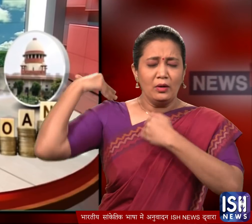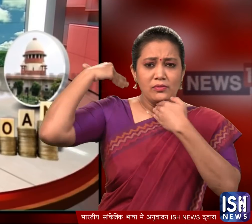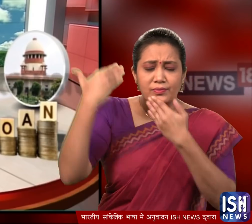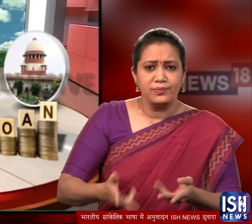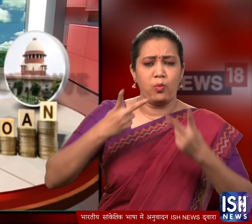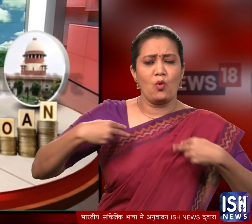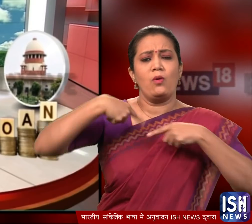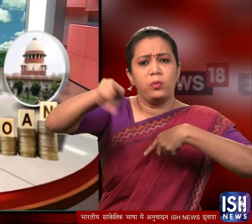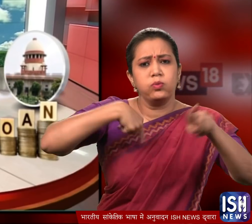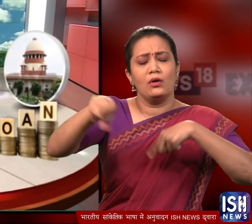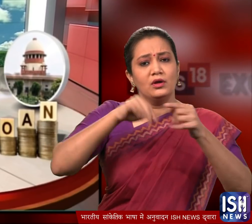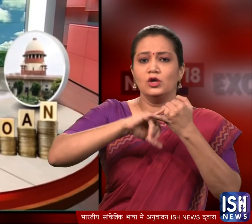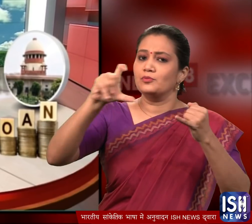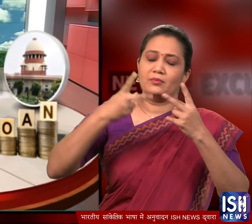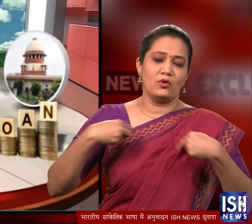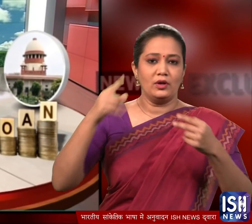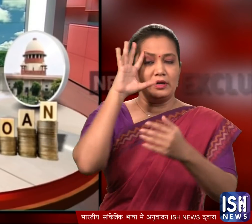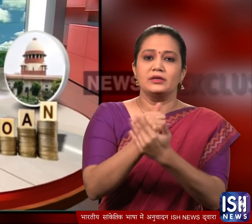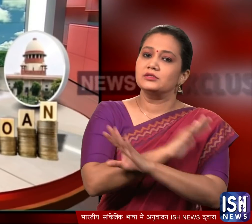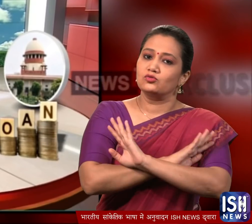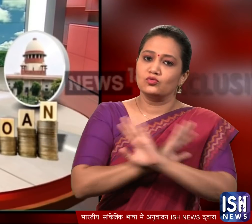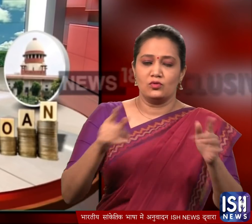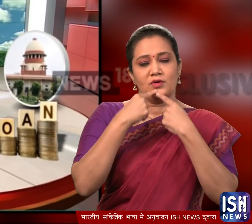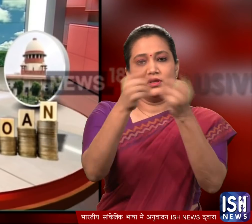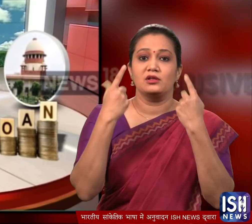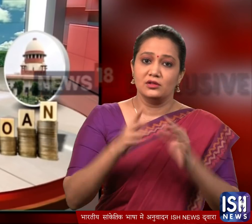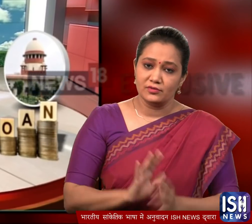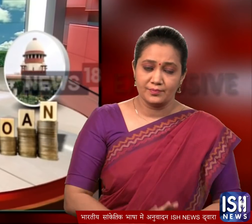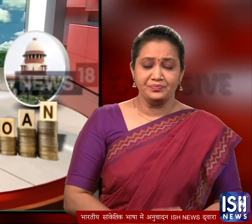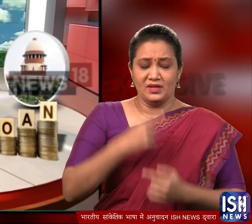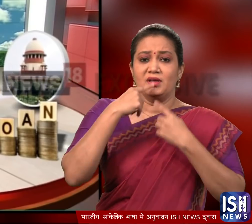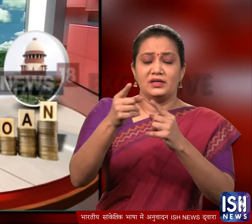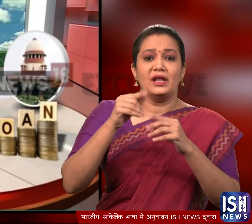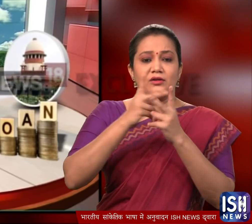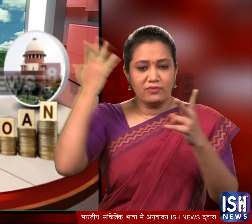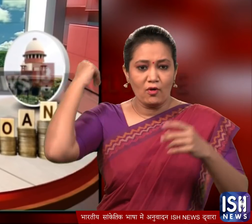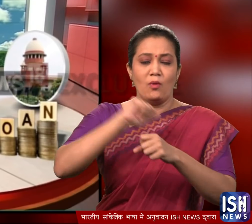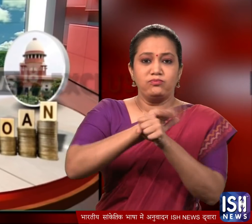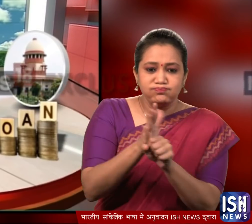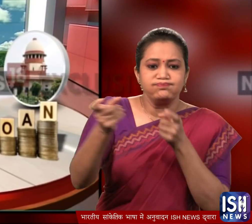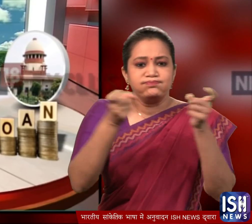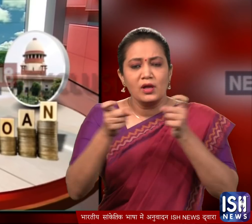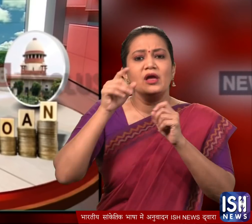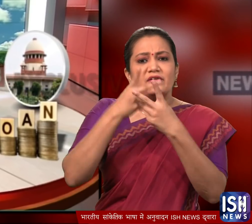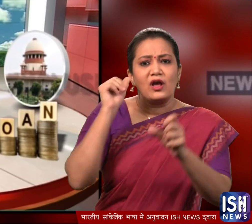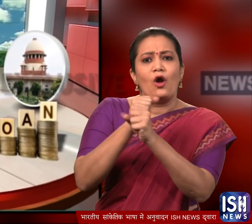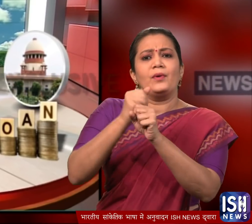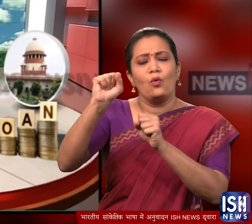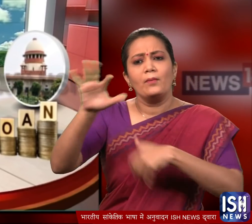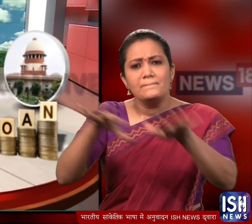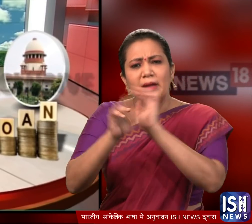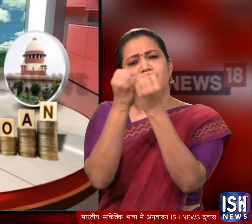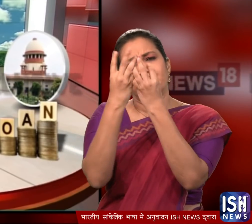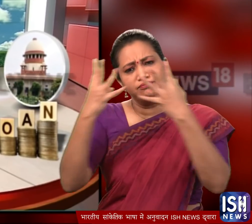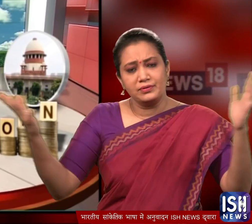से इस मामले पर चल रही सुनवाई के बाद सुप्रीम कोर्ट ने कोई फैसला सुनाने से इनकार कर दिया और यह कहा कि महामारी से निपटने के लिए सरकार